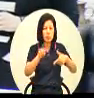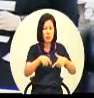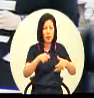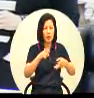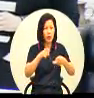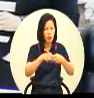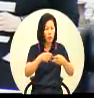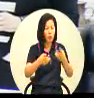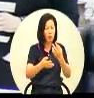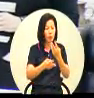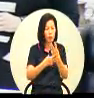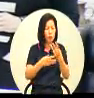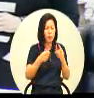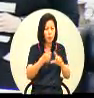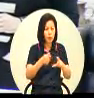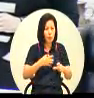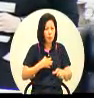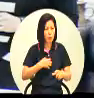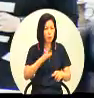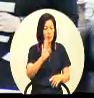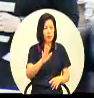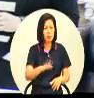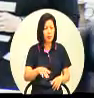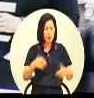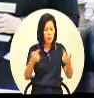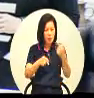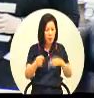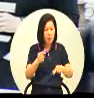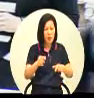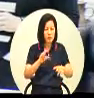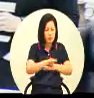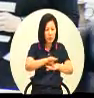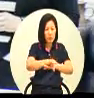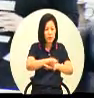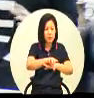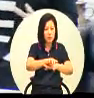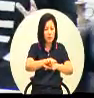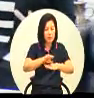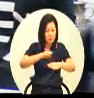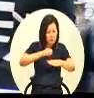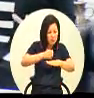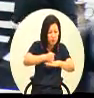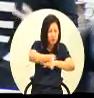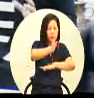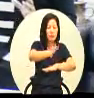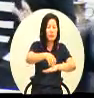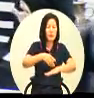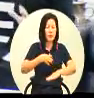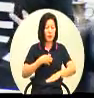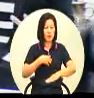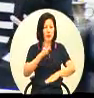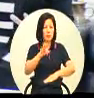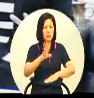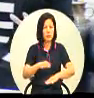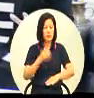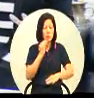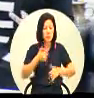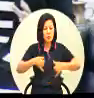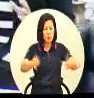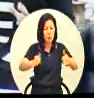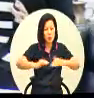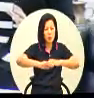带，很多的化学槽车必经之路是非常危险的，如果在这个地方因为我们的道路品质不